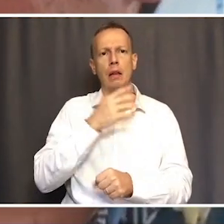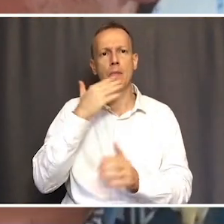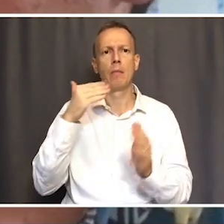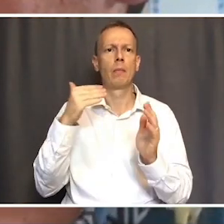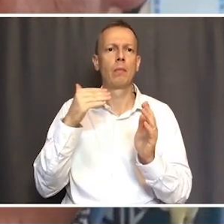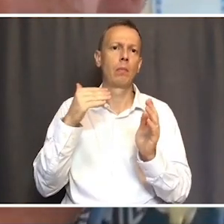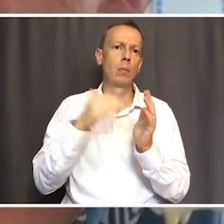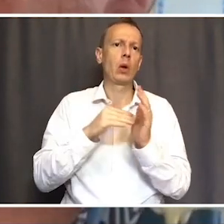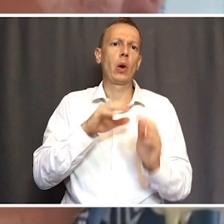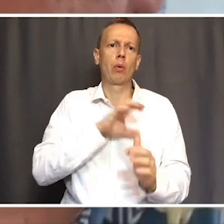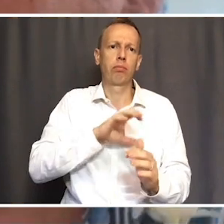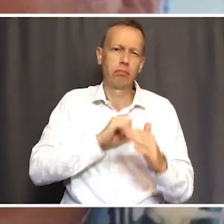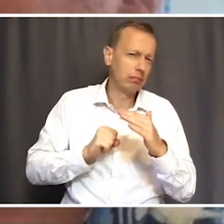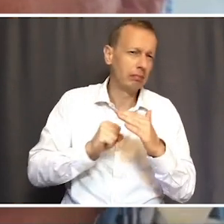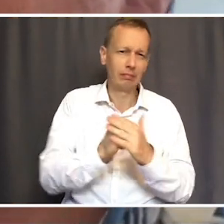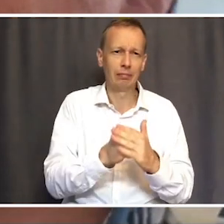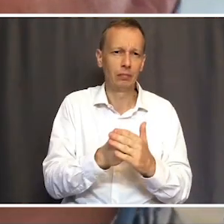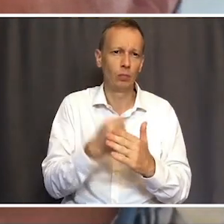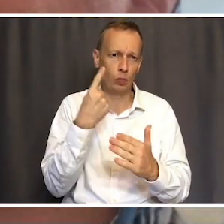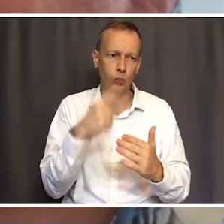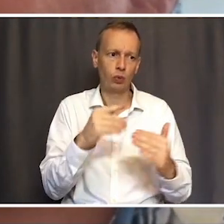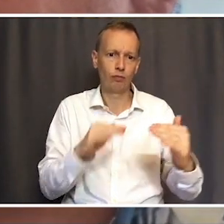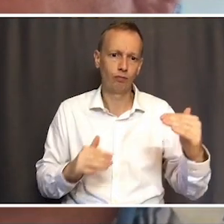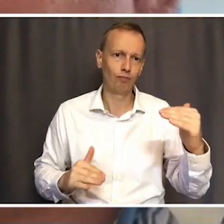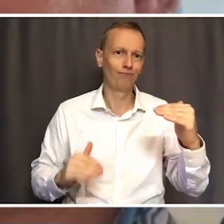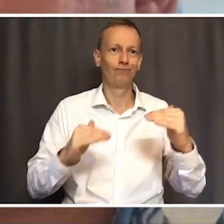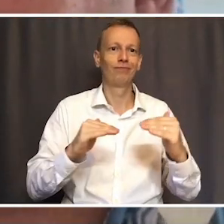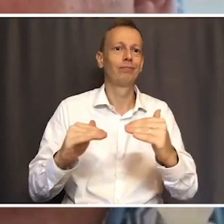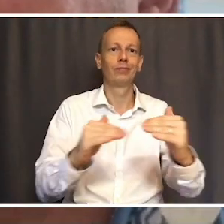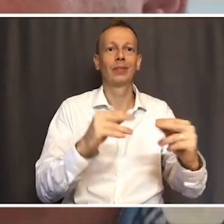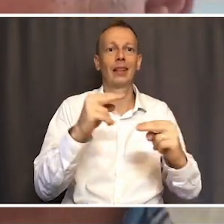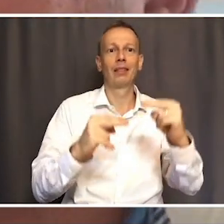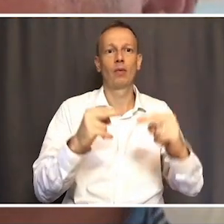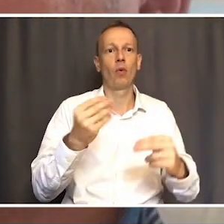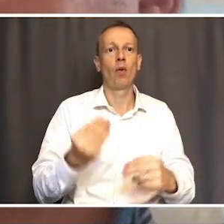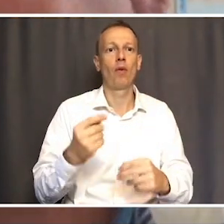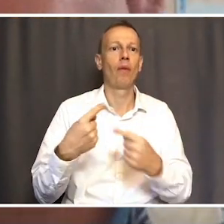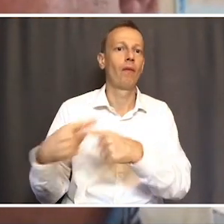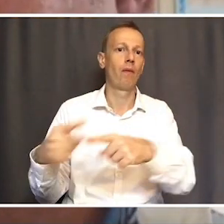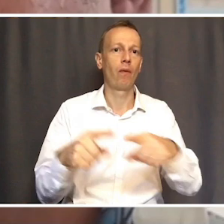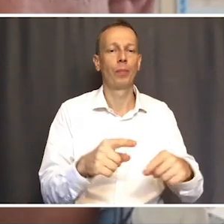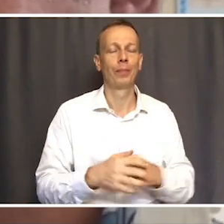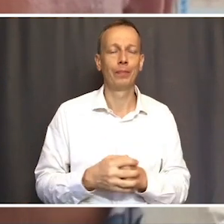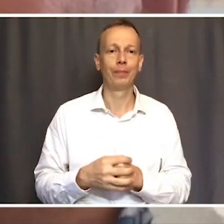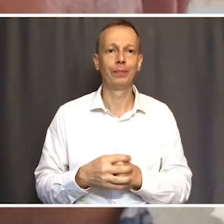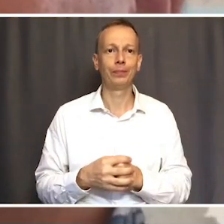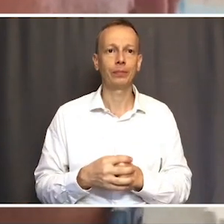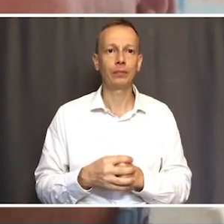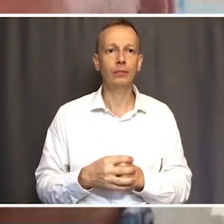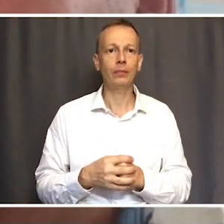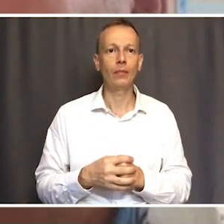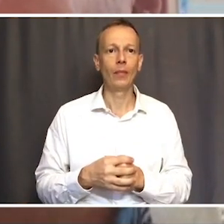et que nous essayerons de faire au mieux pour avoir cette équité pour chaque enfant au niveau